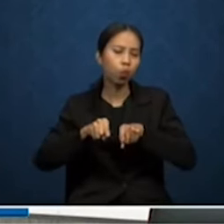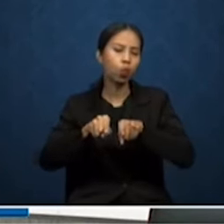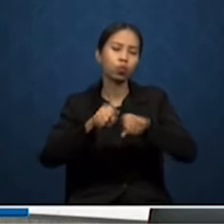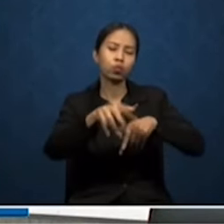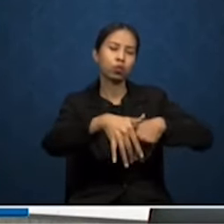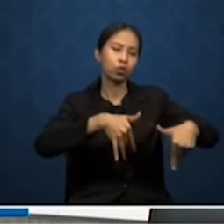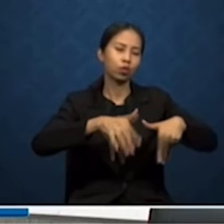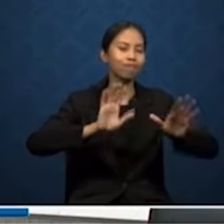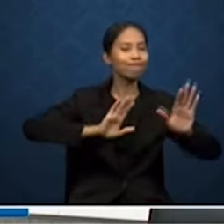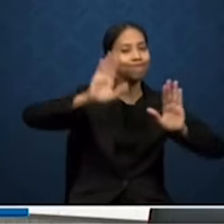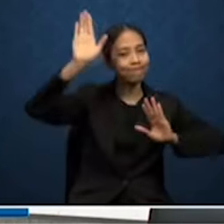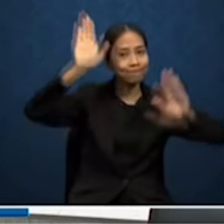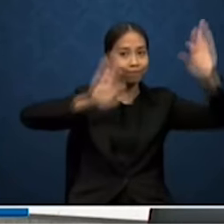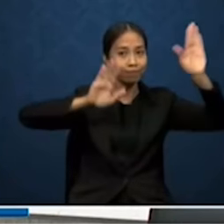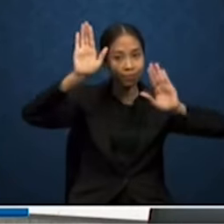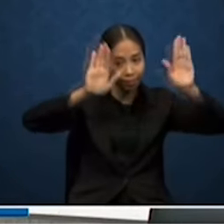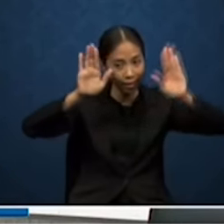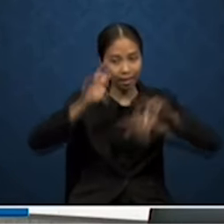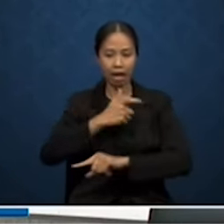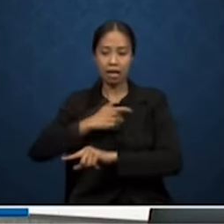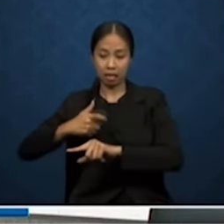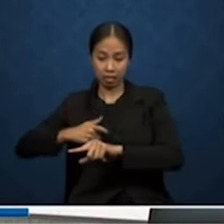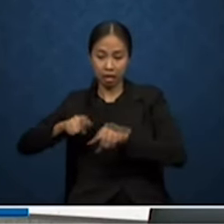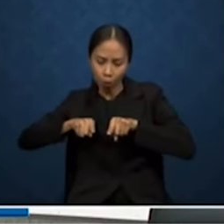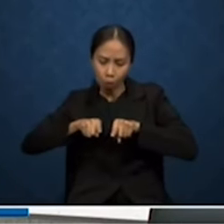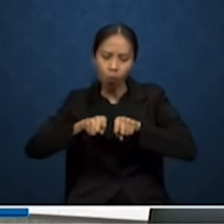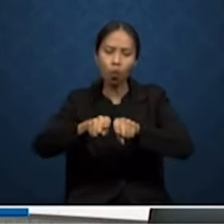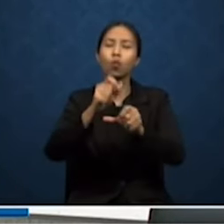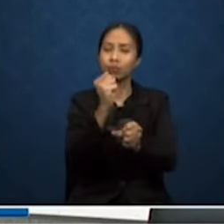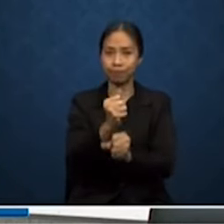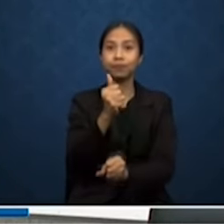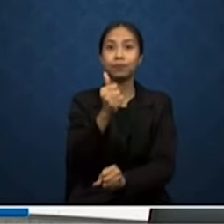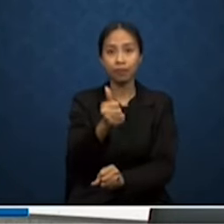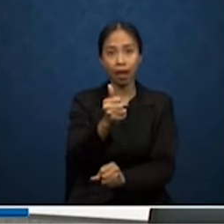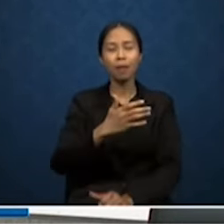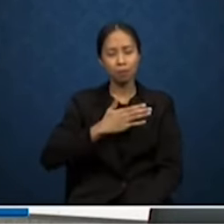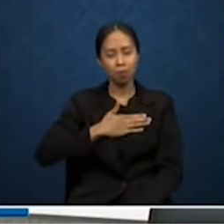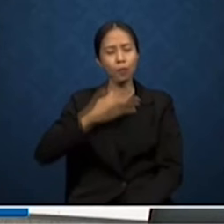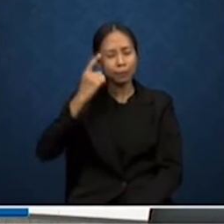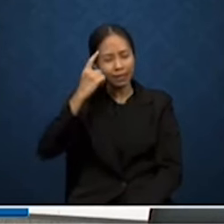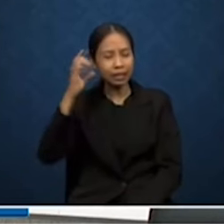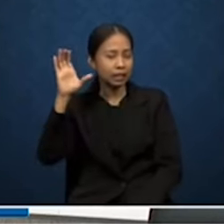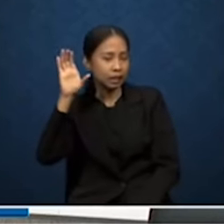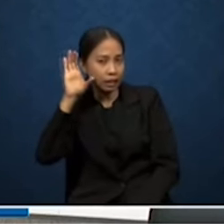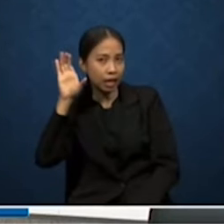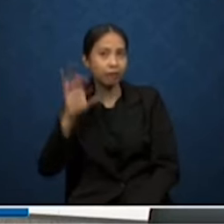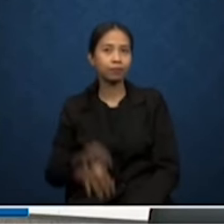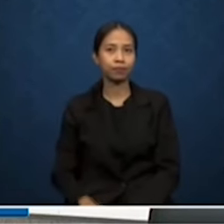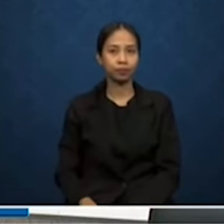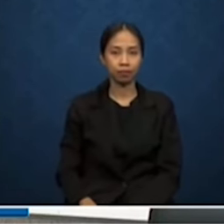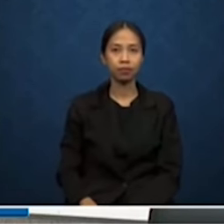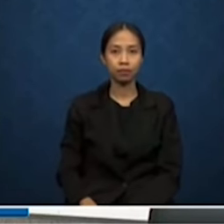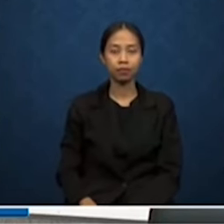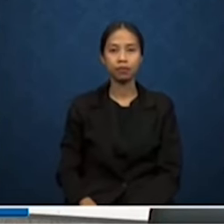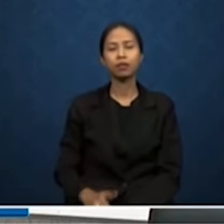าธิปไตยสากลและสิทธิมนุษยชนได้อย่างงดงามผมเชื่อเช่นนั้นผมจึงไม่สมาทาน